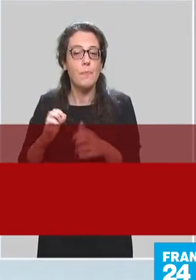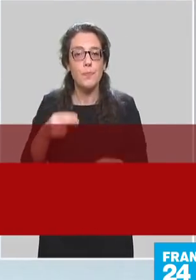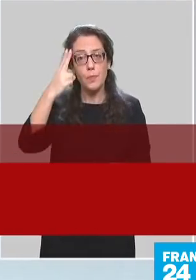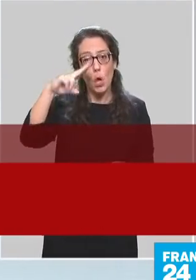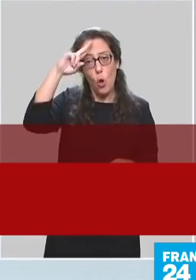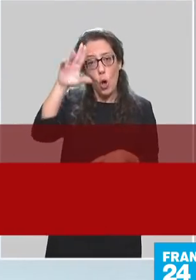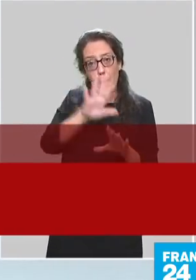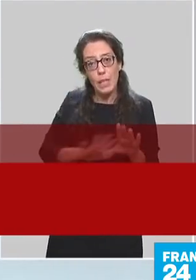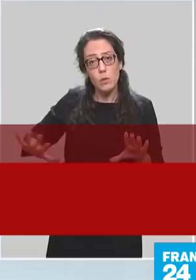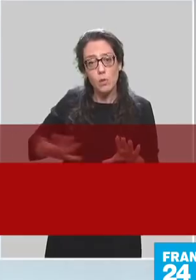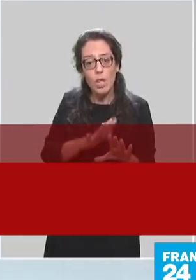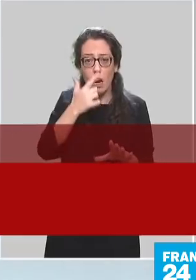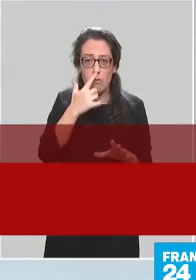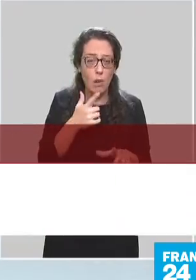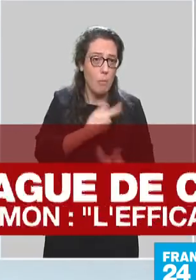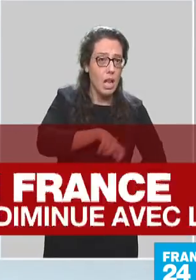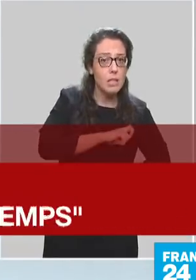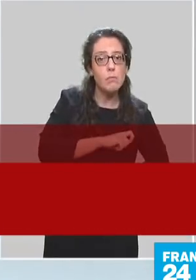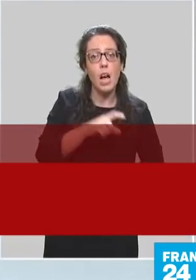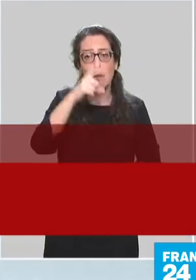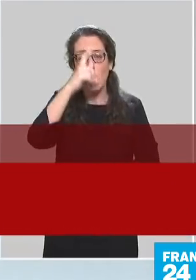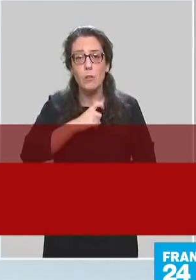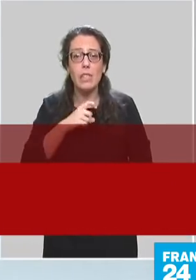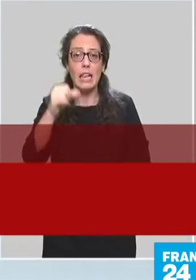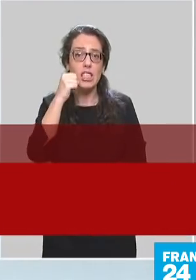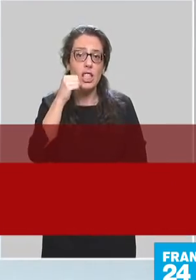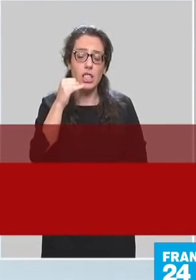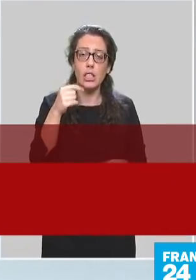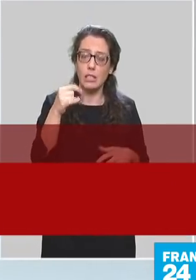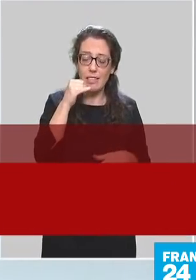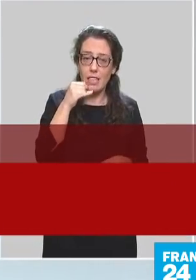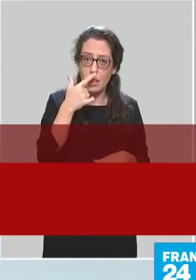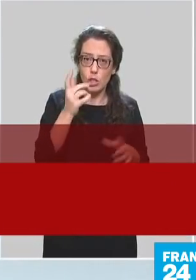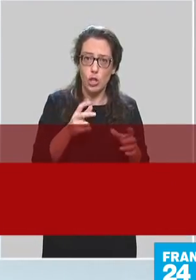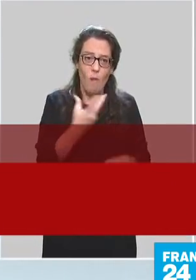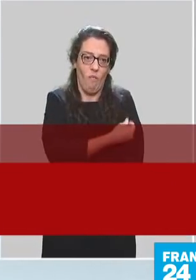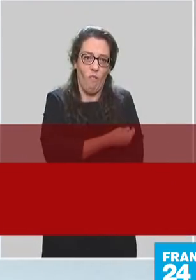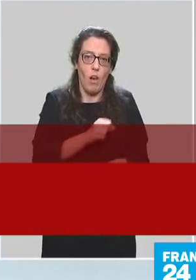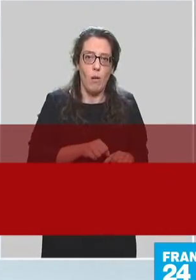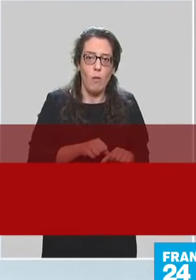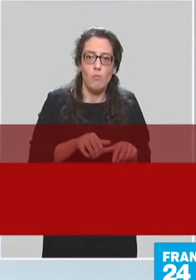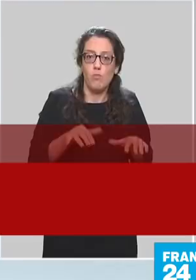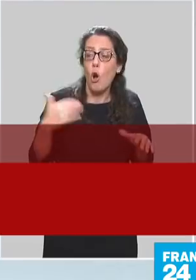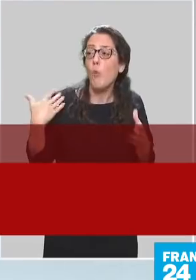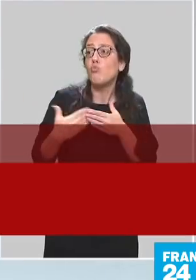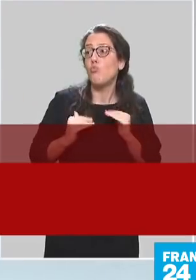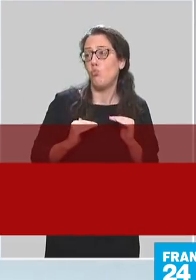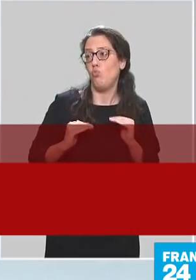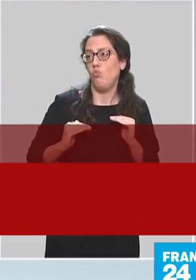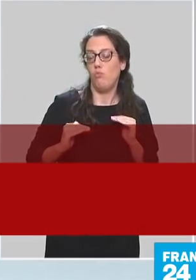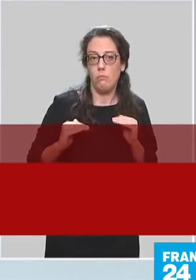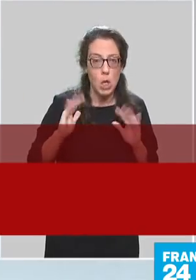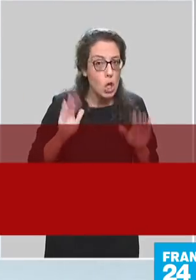méridionale, largement vaccinés, comme l'Espagne, le Portugal et l'Italie, jusqu'ici épargnés par cette nouvelle vague, connaissent également une remontée